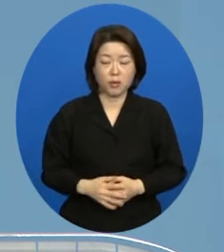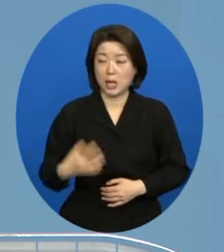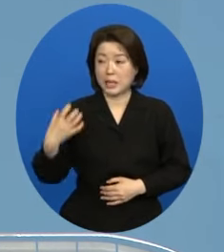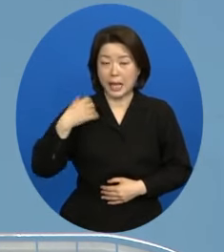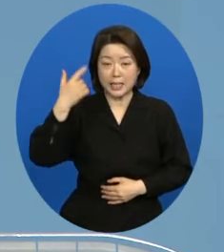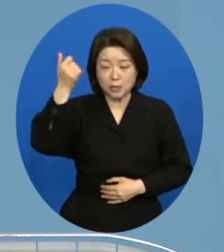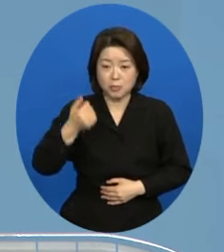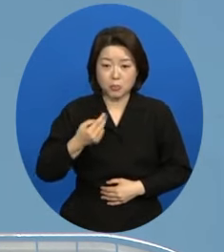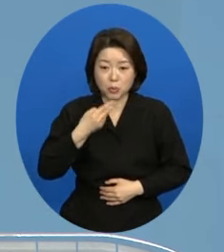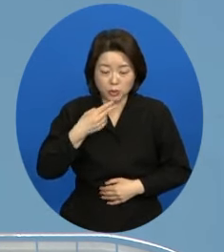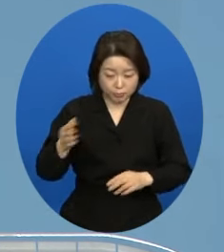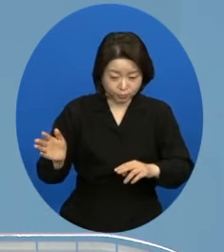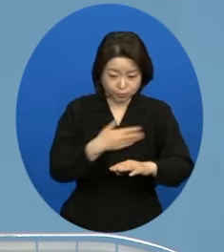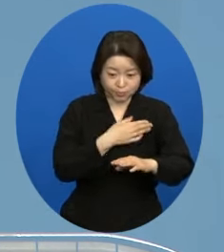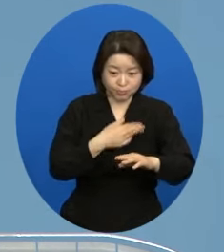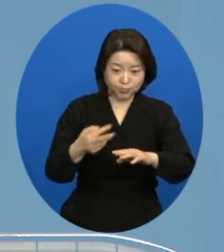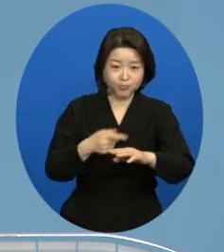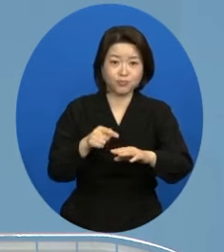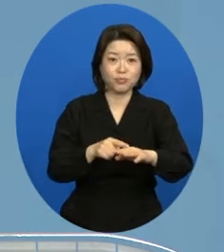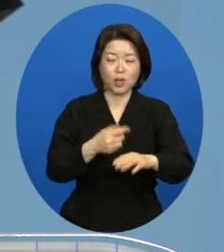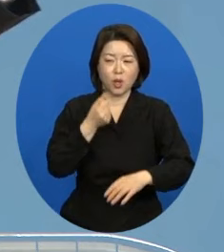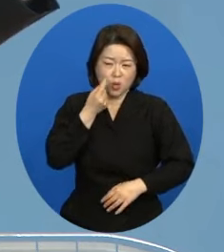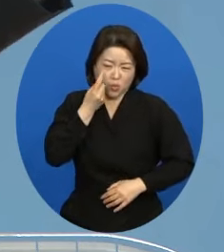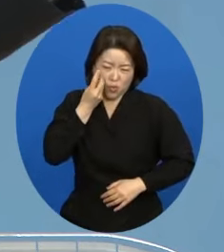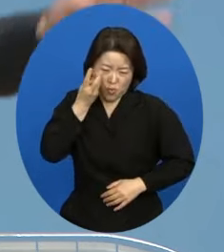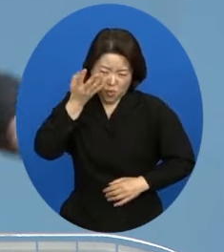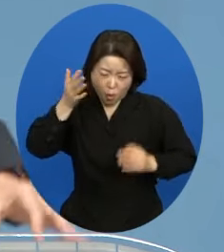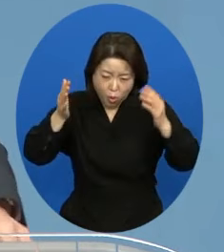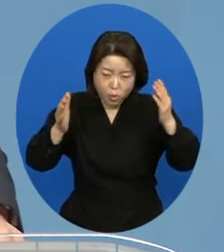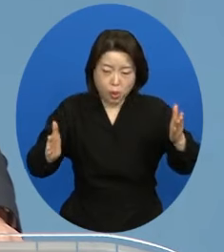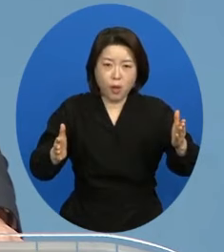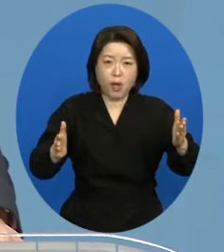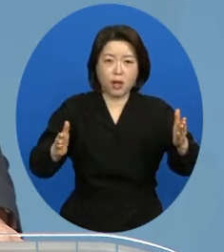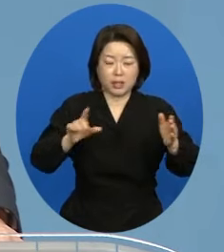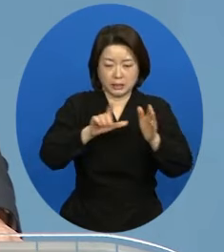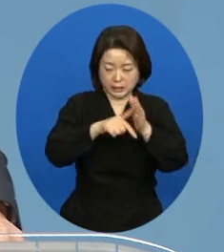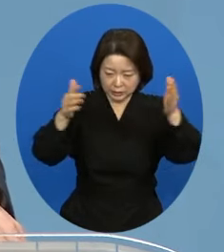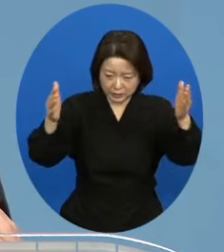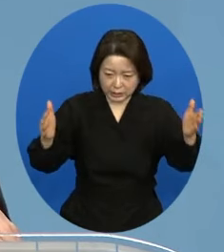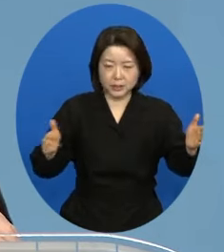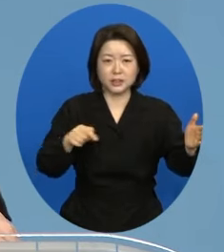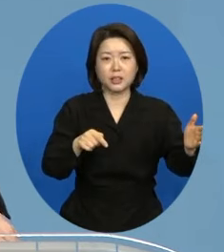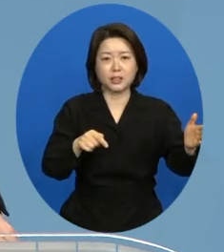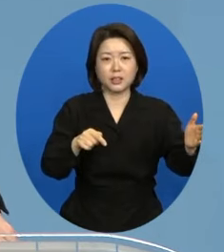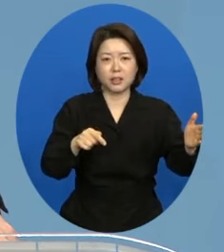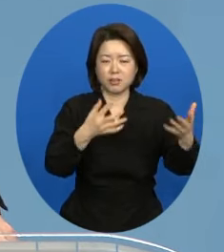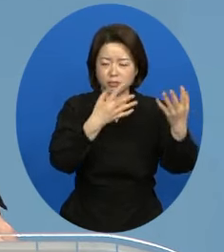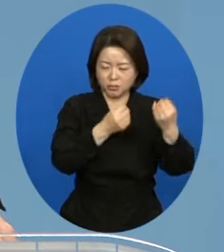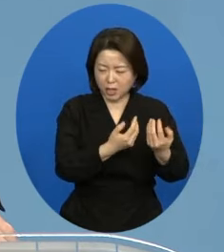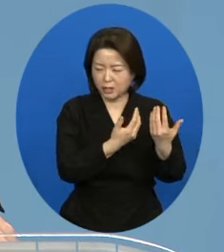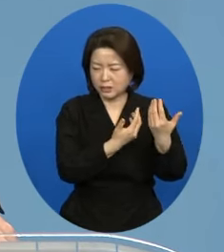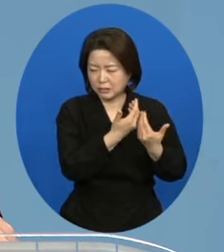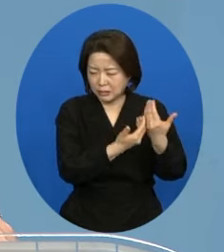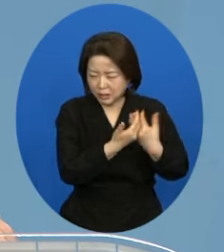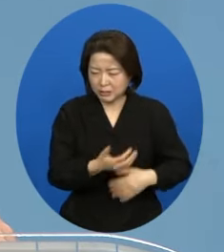목사가 없는 기간 수계를 수 개월을 보내야 했습니다 많은 갈등과